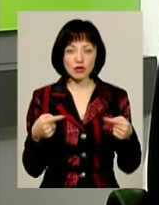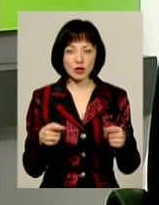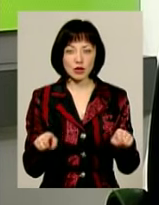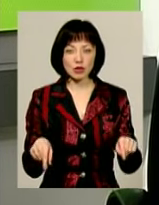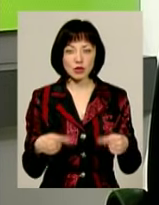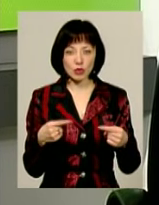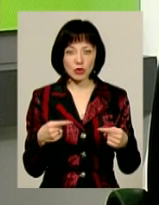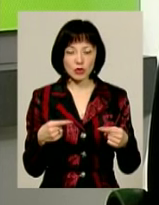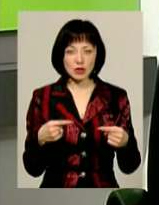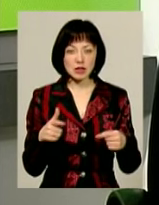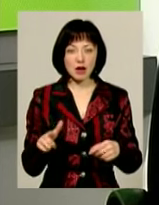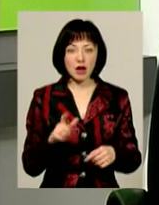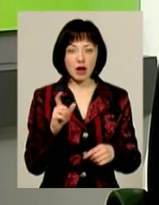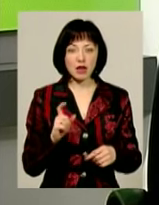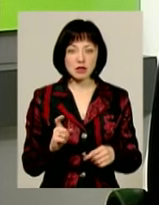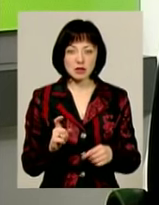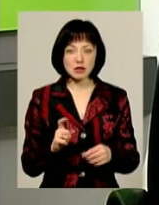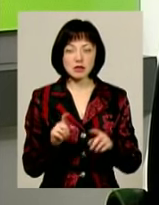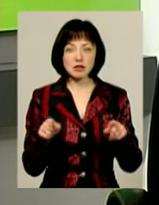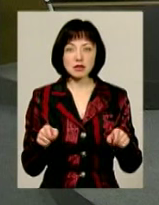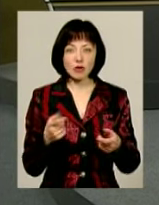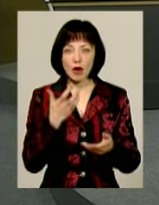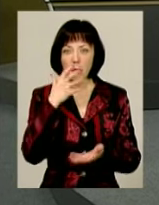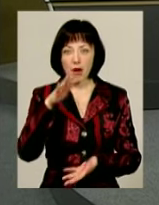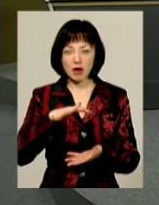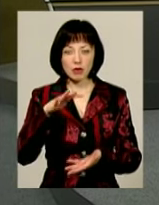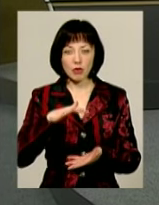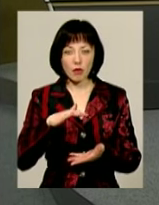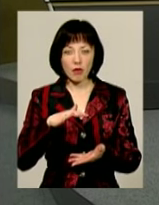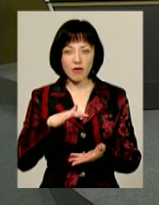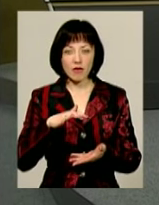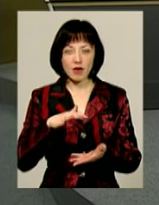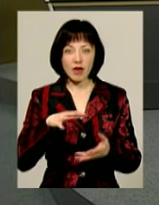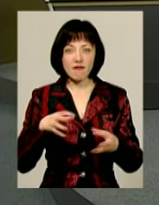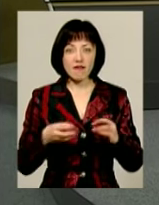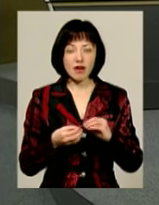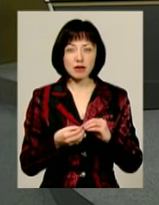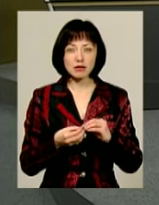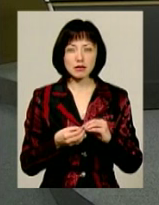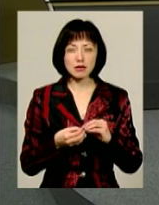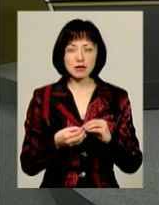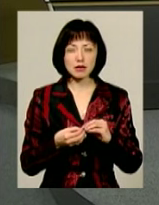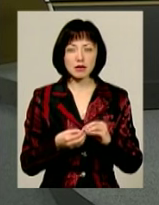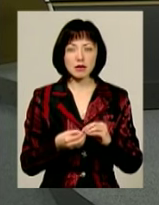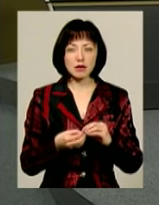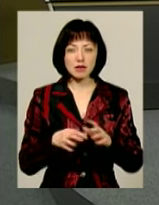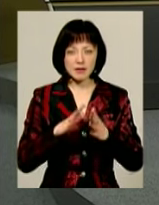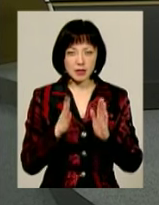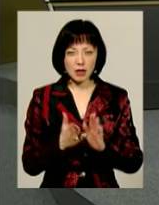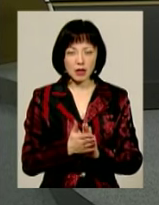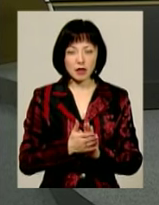утворюються парникові гази, що створюють парниковий ефект. Взагалі